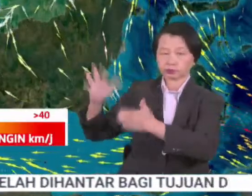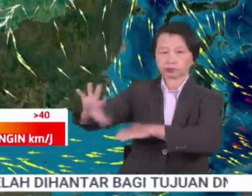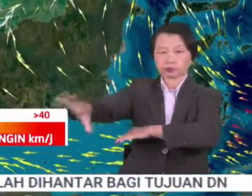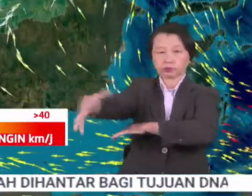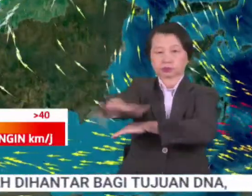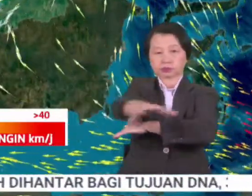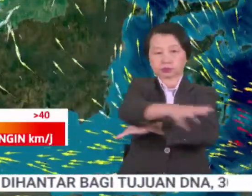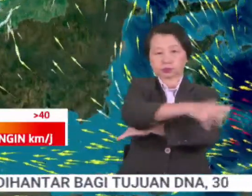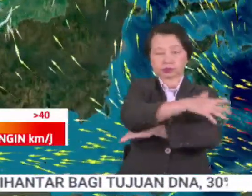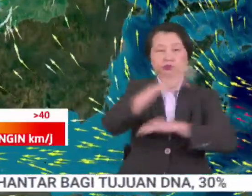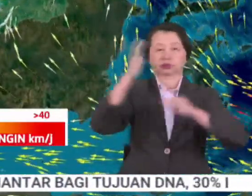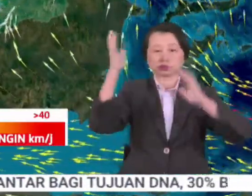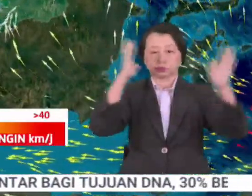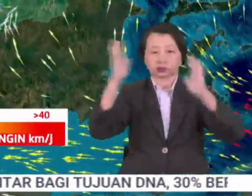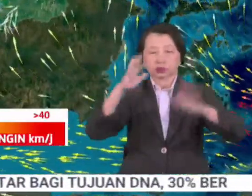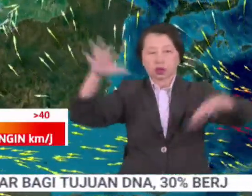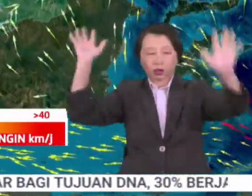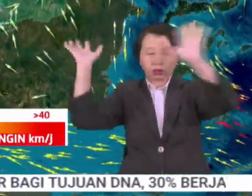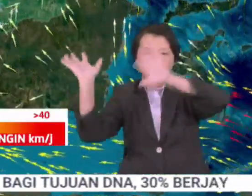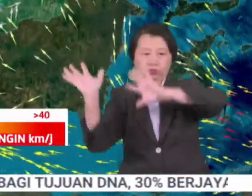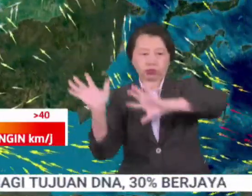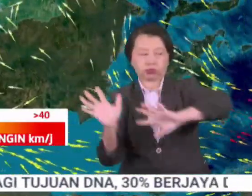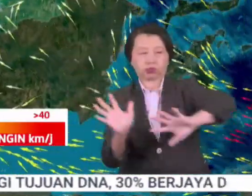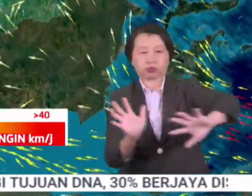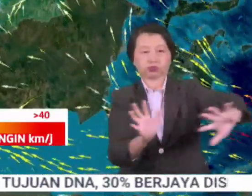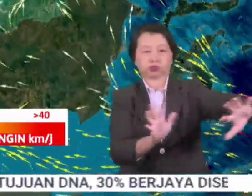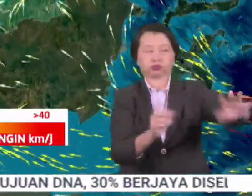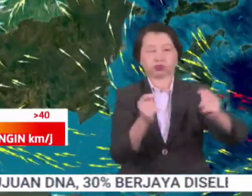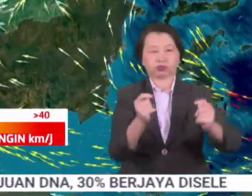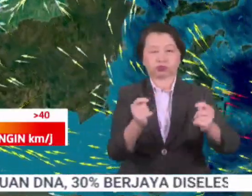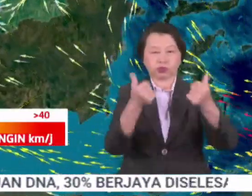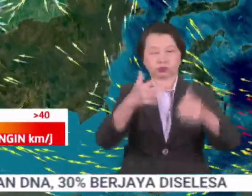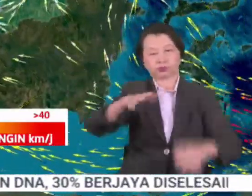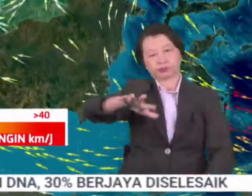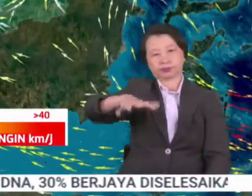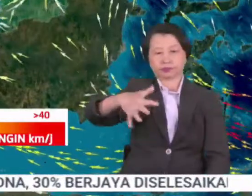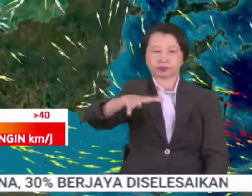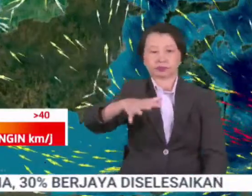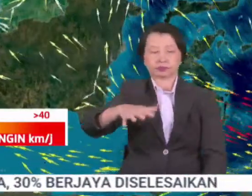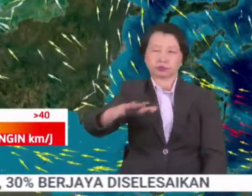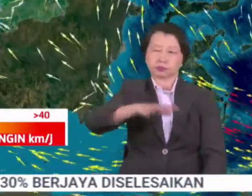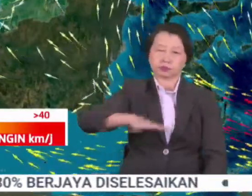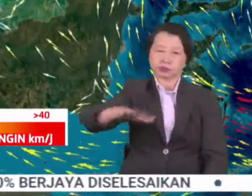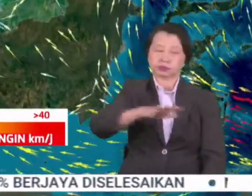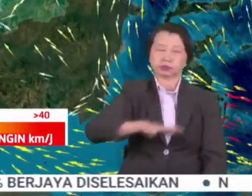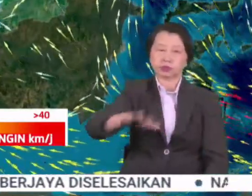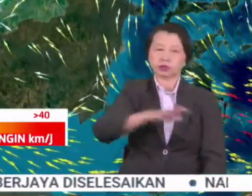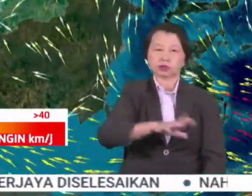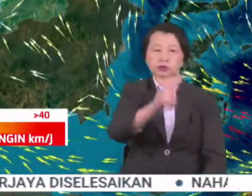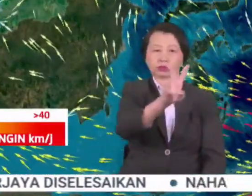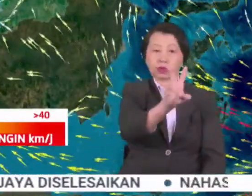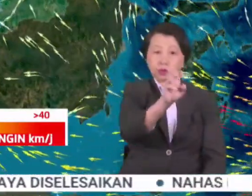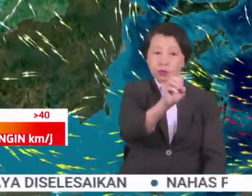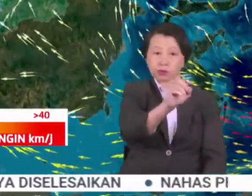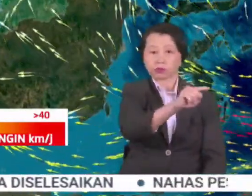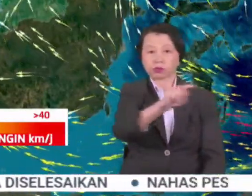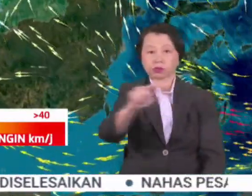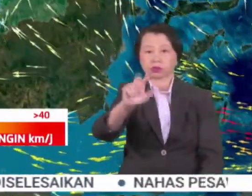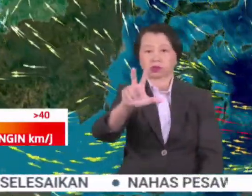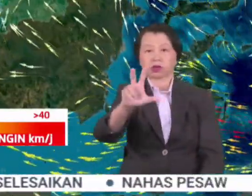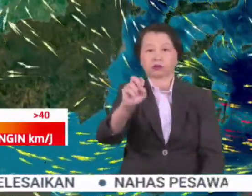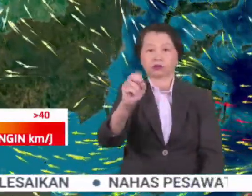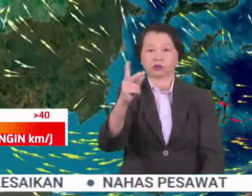perairan negara angin dilihat mulai bergerak dengan kelajuan yang sederhana iaitu sekitar 20 sehingga